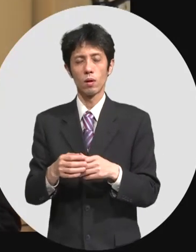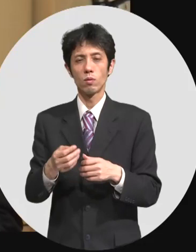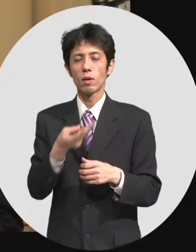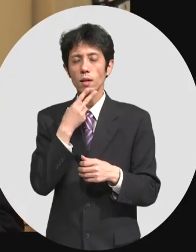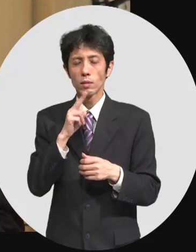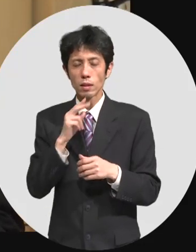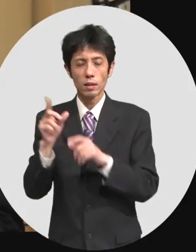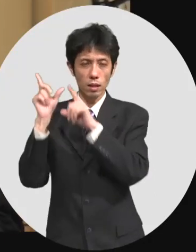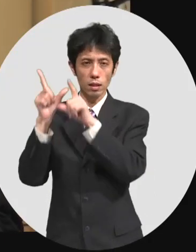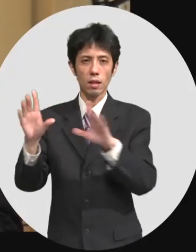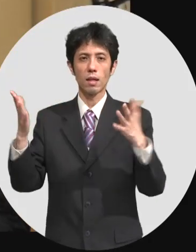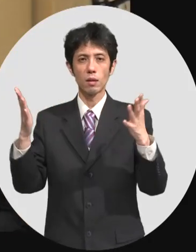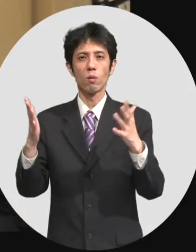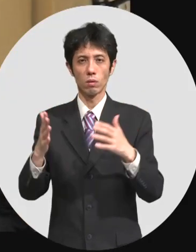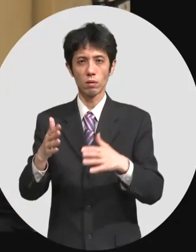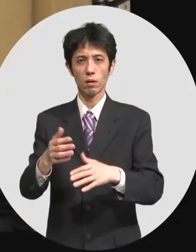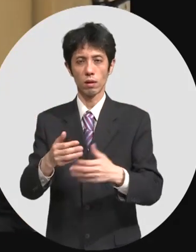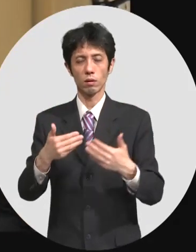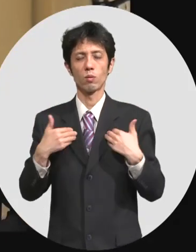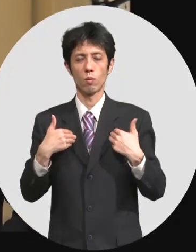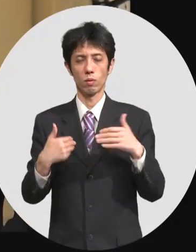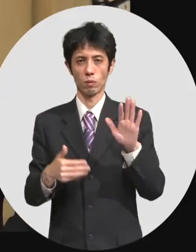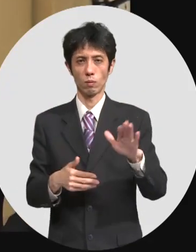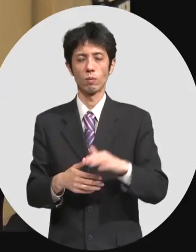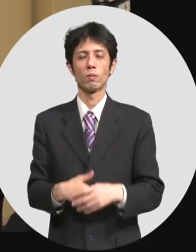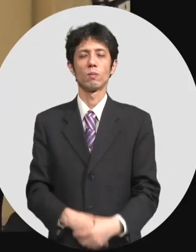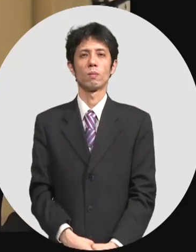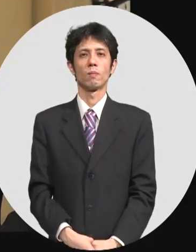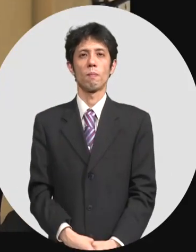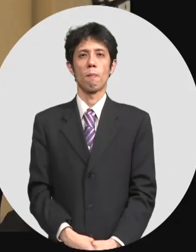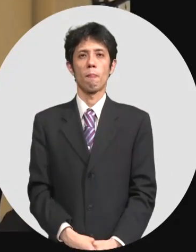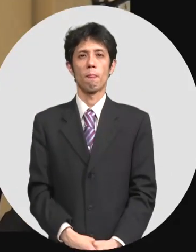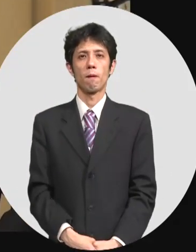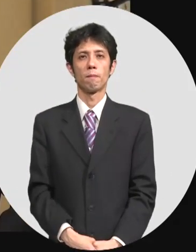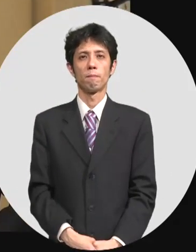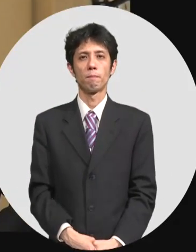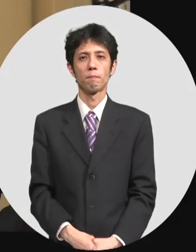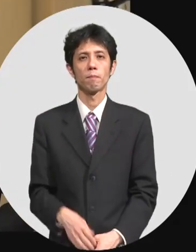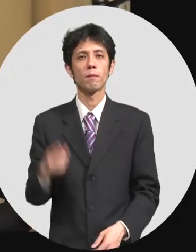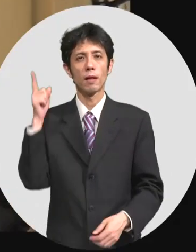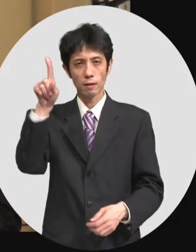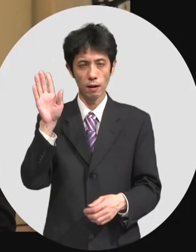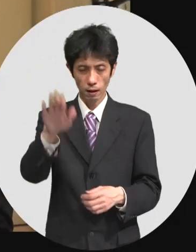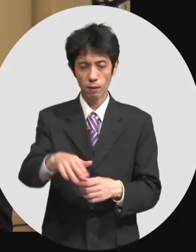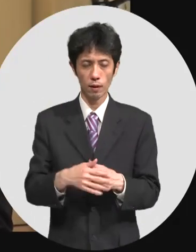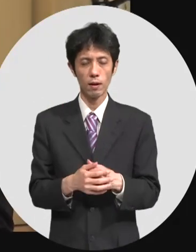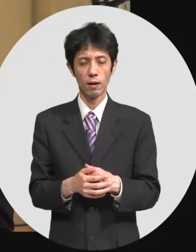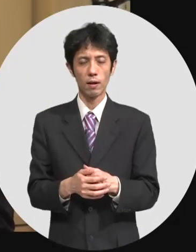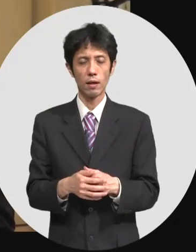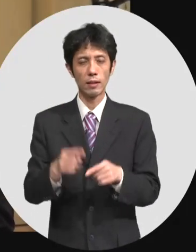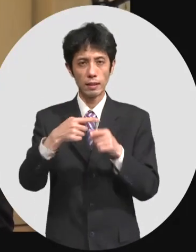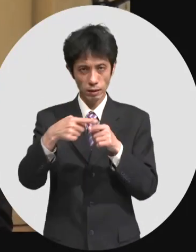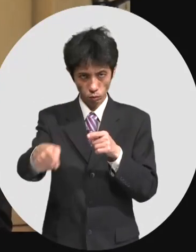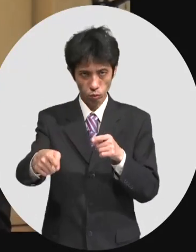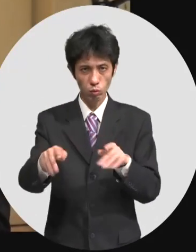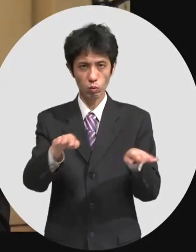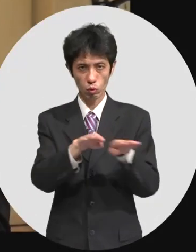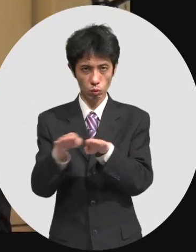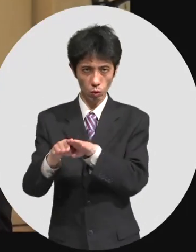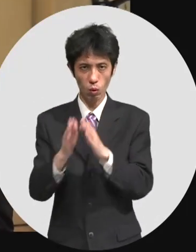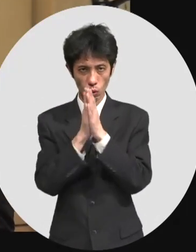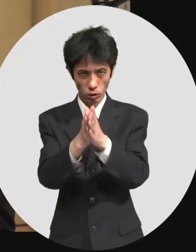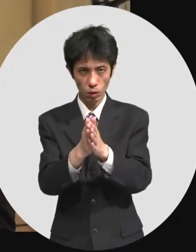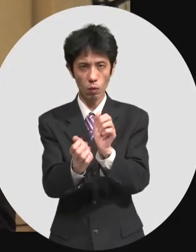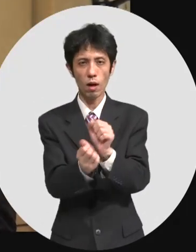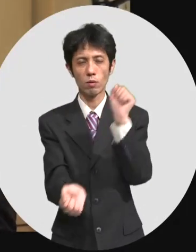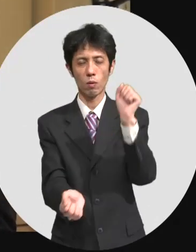出ないようにすることが重要だということでございます。明日の午前0時には一部の休業要請を解除